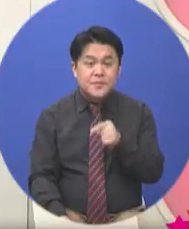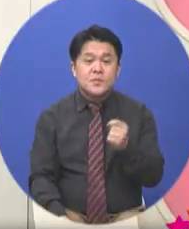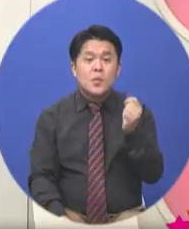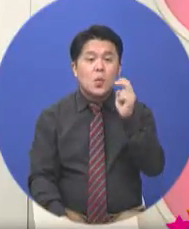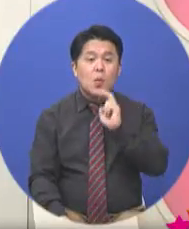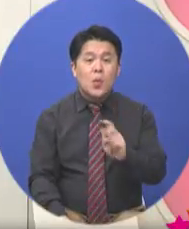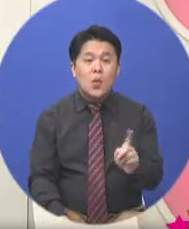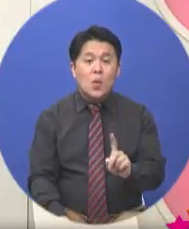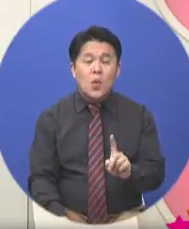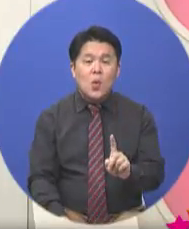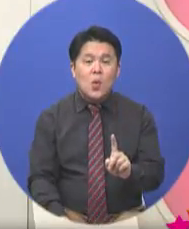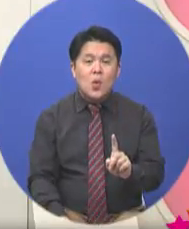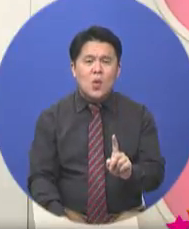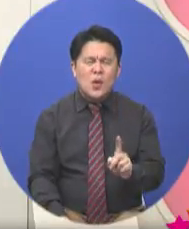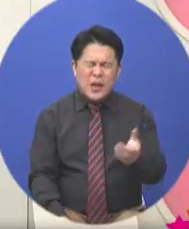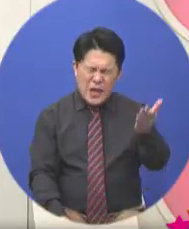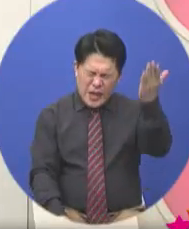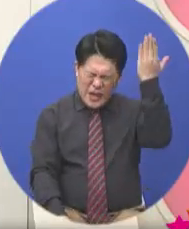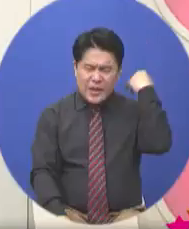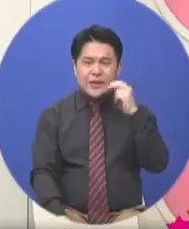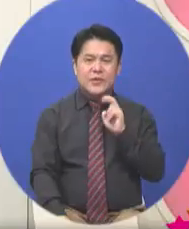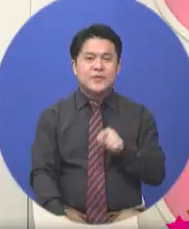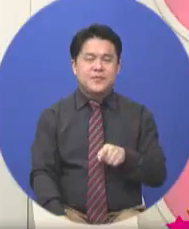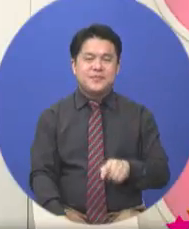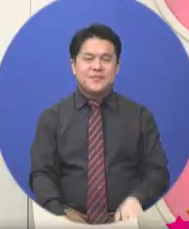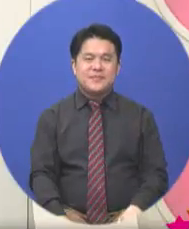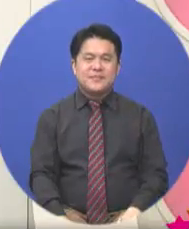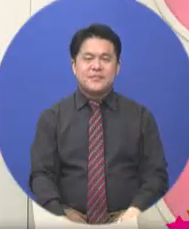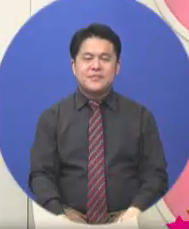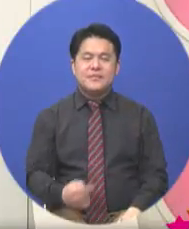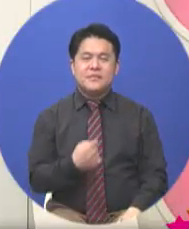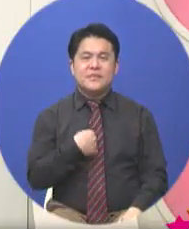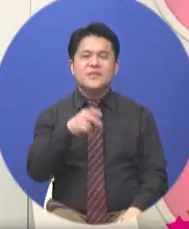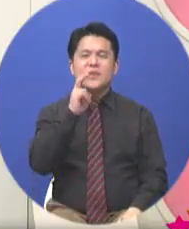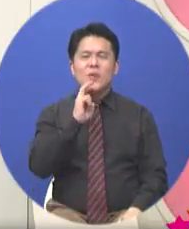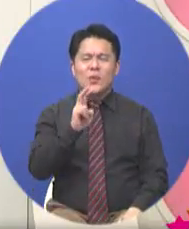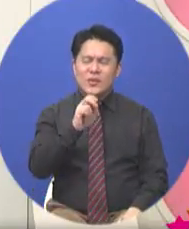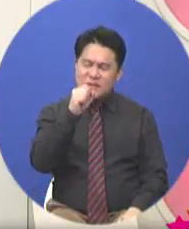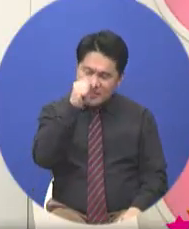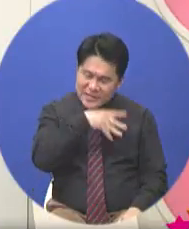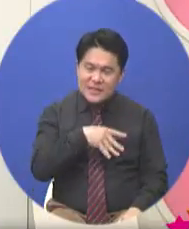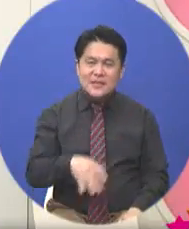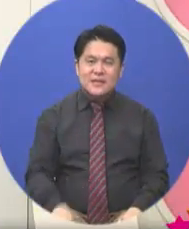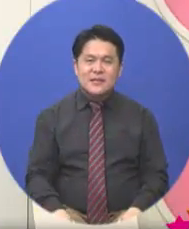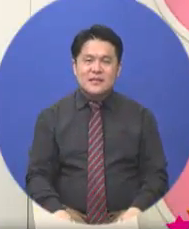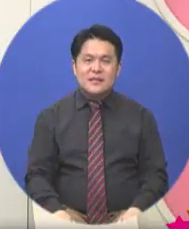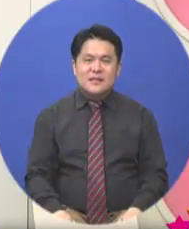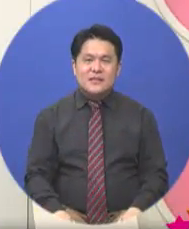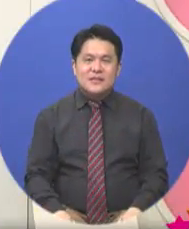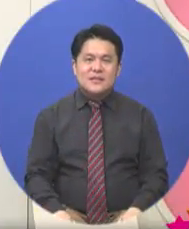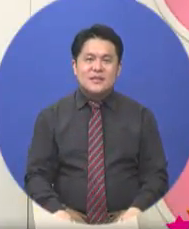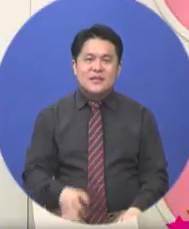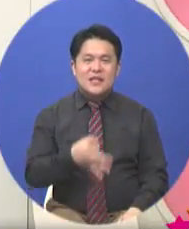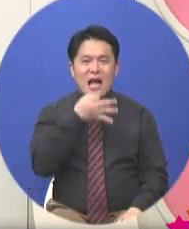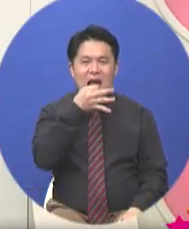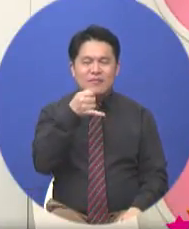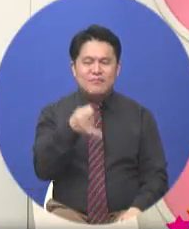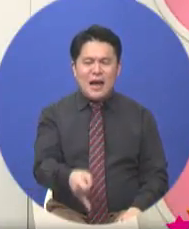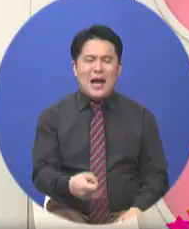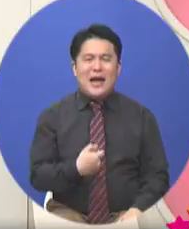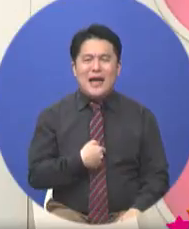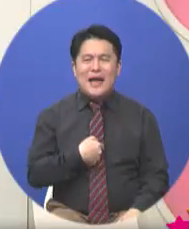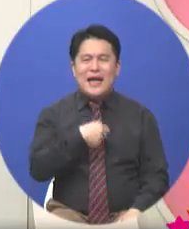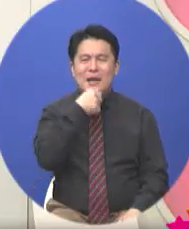없는 주막은 아주 흘러간 노래인데. 네. 아니, 그래서 제가 노래를 그저 노래하면 말 그대로 음칙 플러스